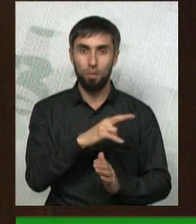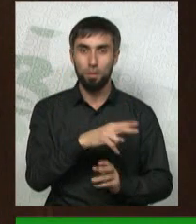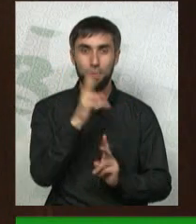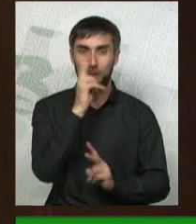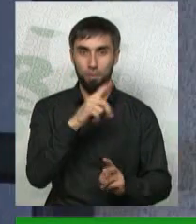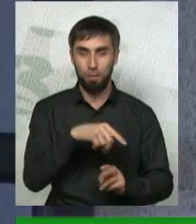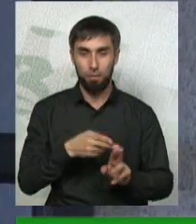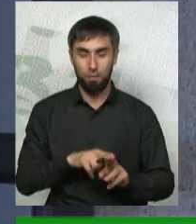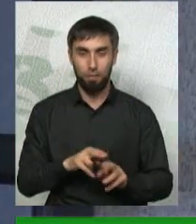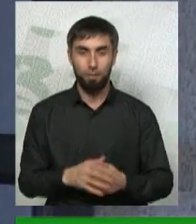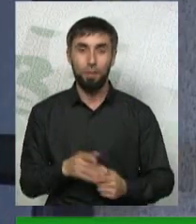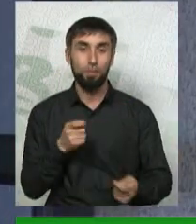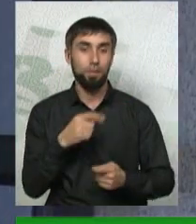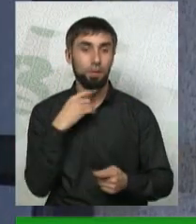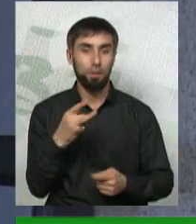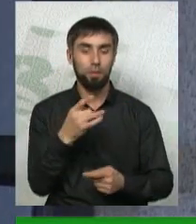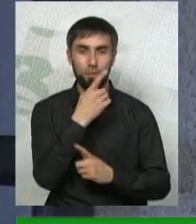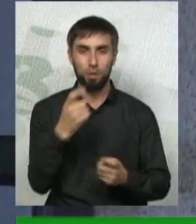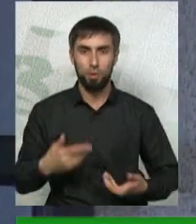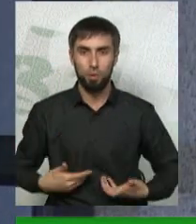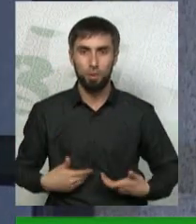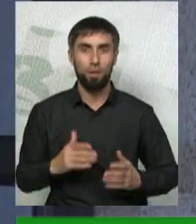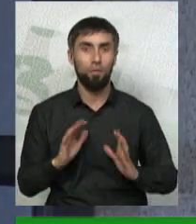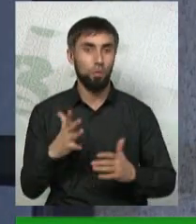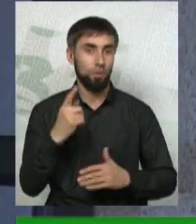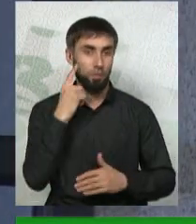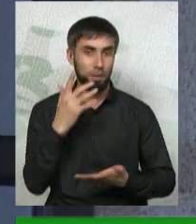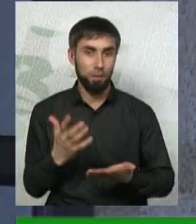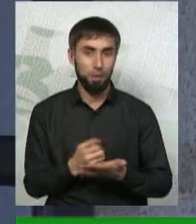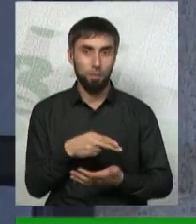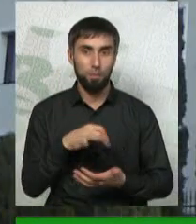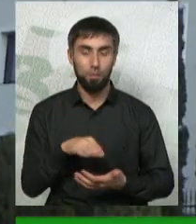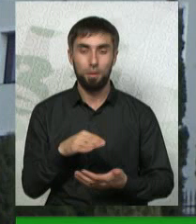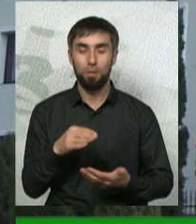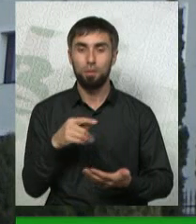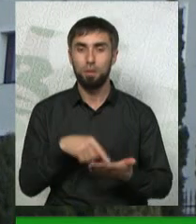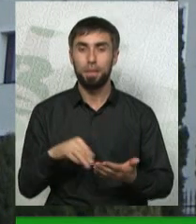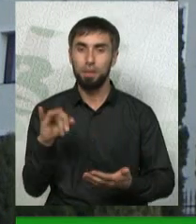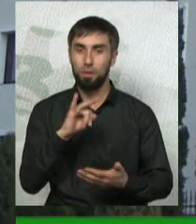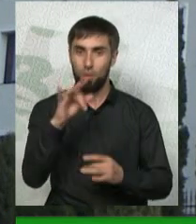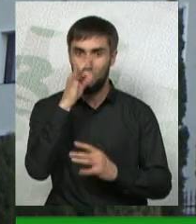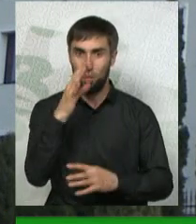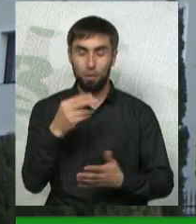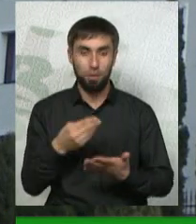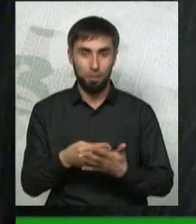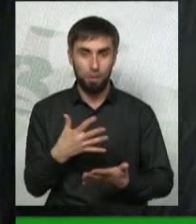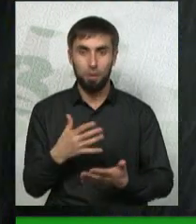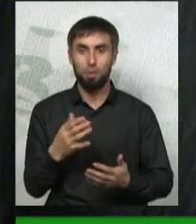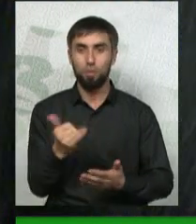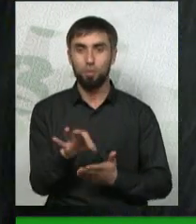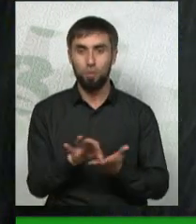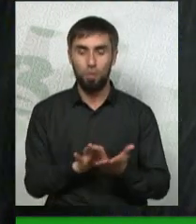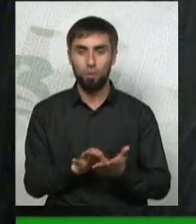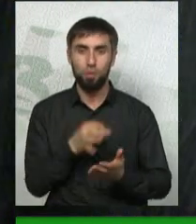и данных ценностей. Правительство региона призывает жителей в случае обнаружения предметов, представляющих историко-культурную ценность,